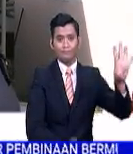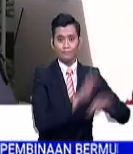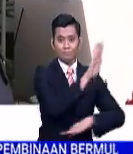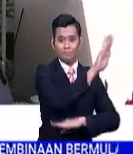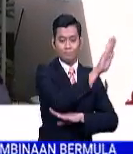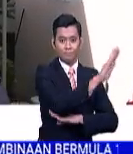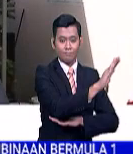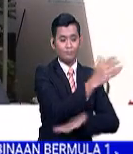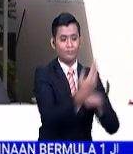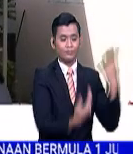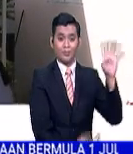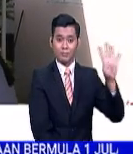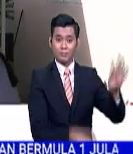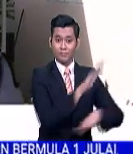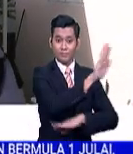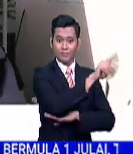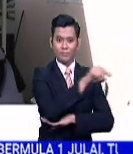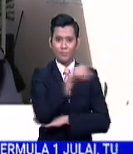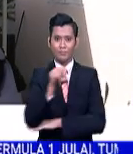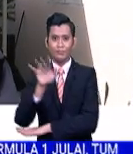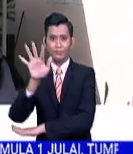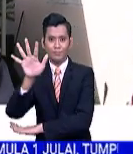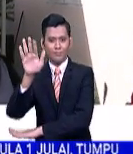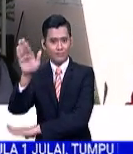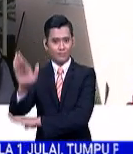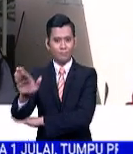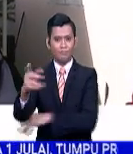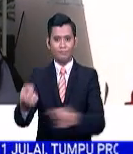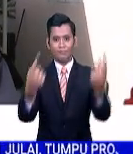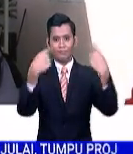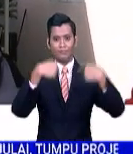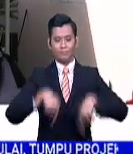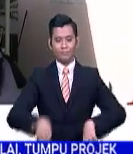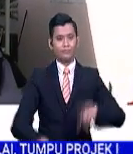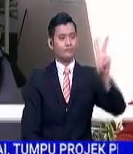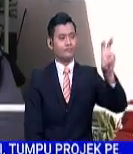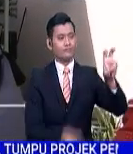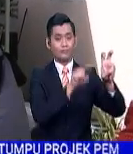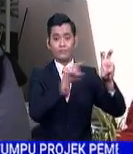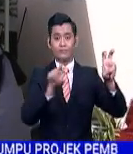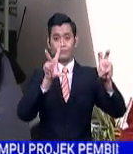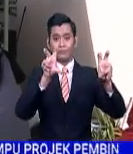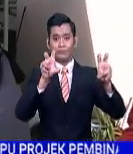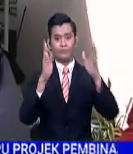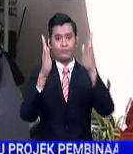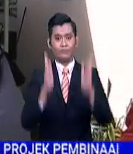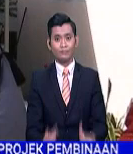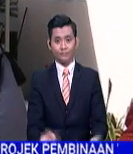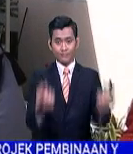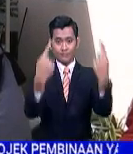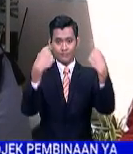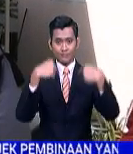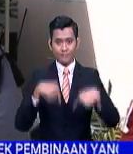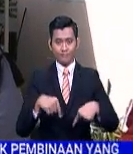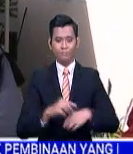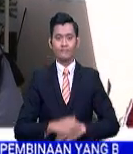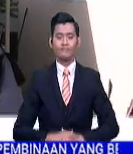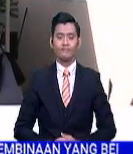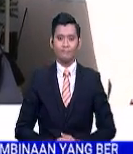petang. Dan kehadiran pada setiap hari itu antara 20 hingga 30 orang. Dan selain